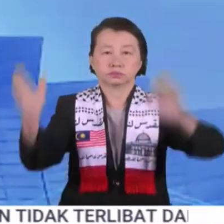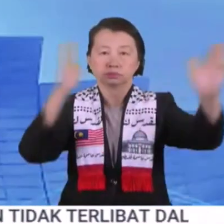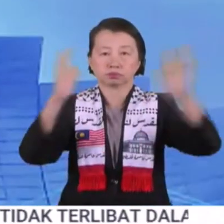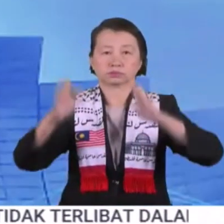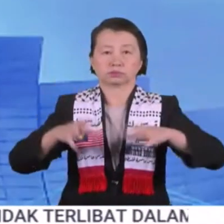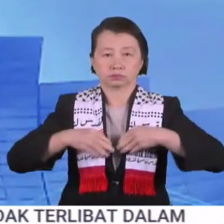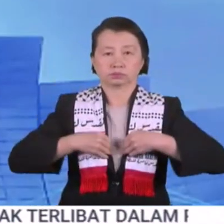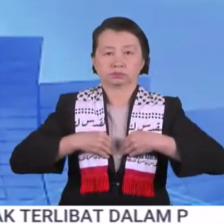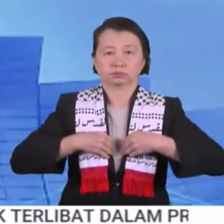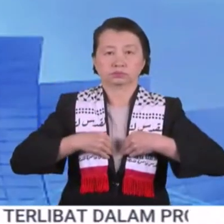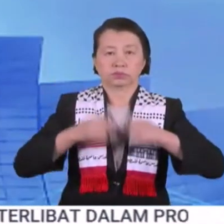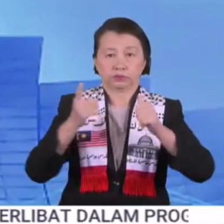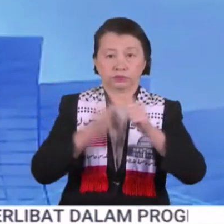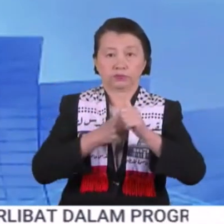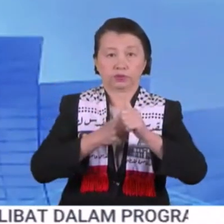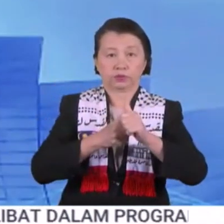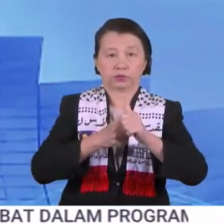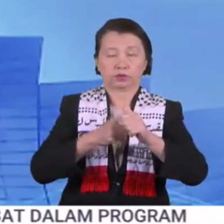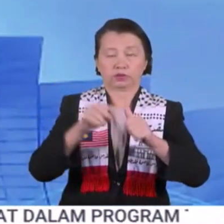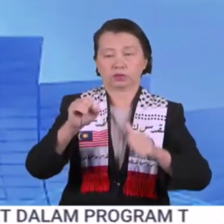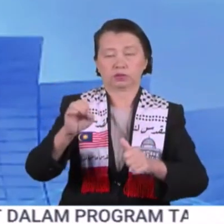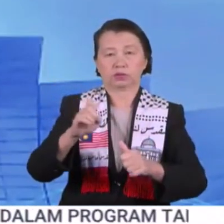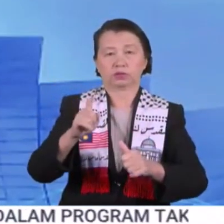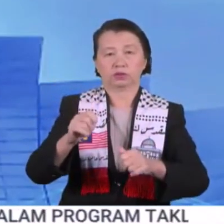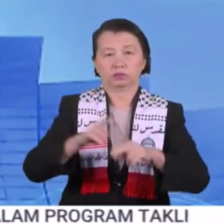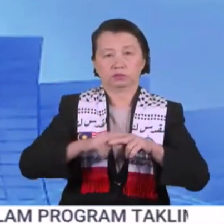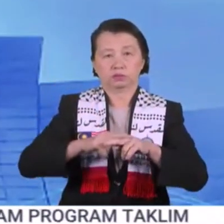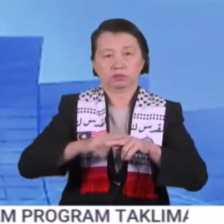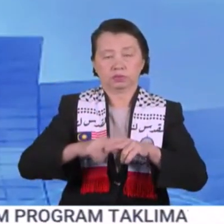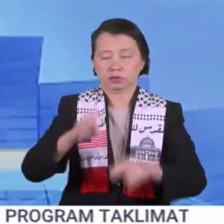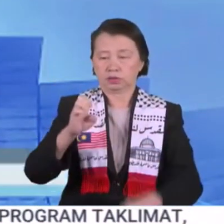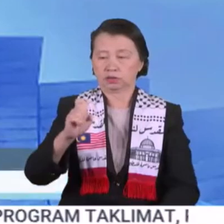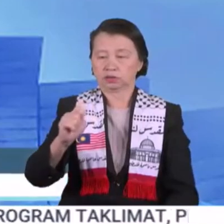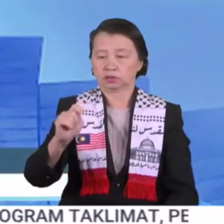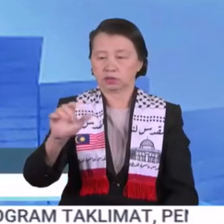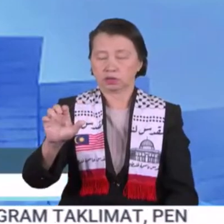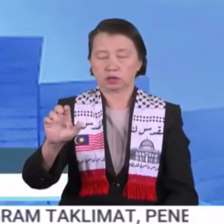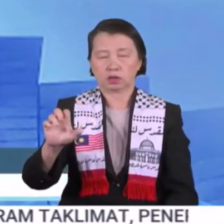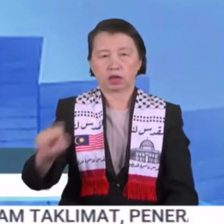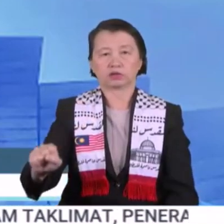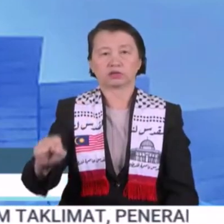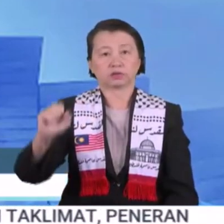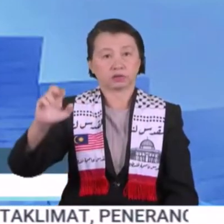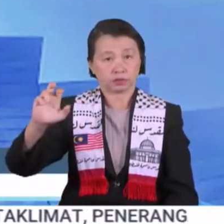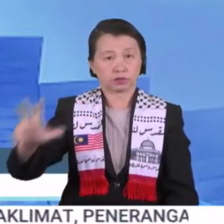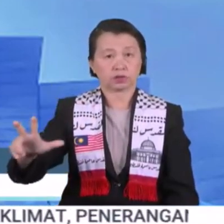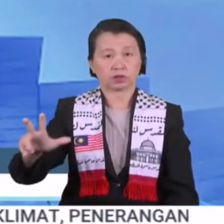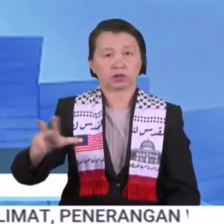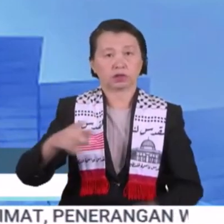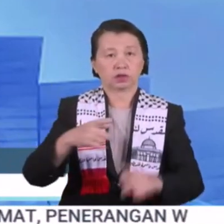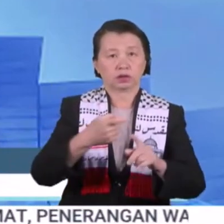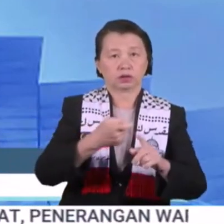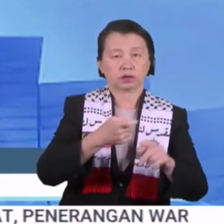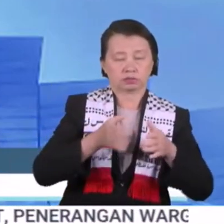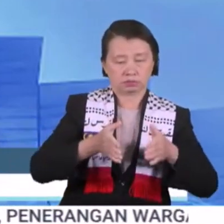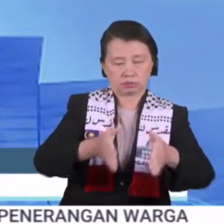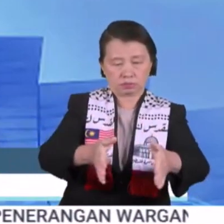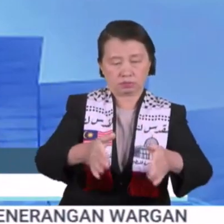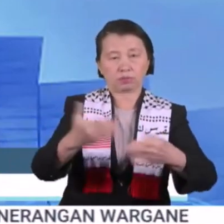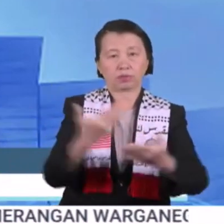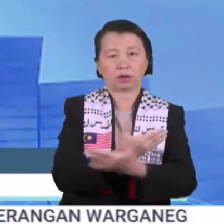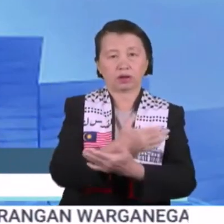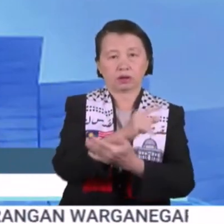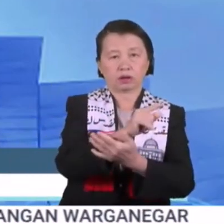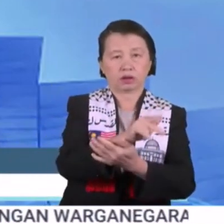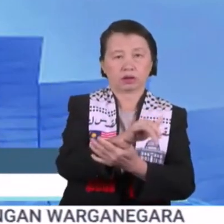Malaysia menerima set pertama tren elektrik ETS-3 bagi perkhidmatan landasan berkembar elektrik Gemas Johor Bahru. Tren